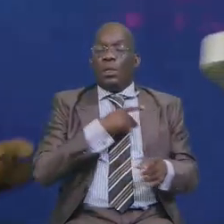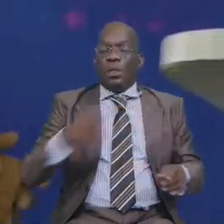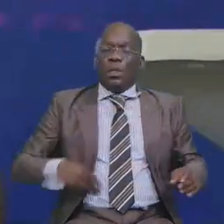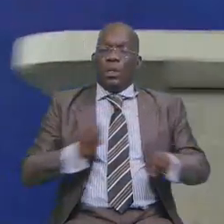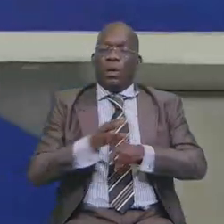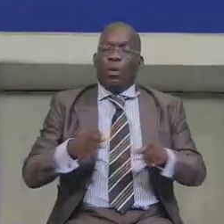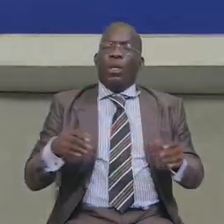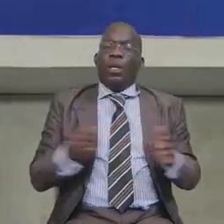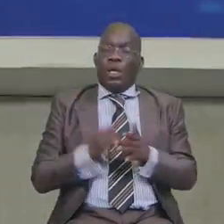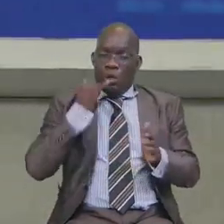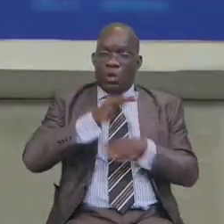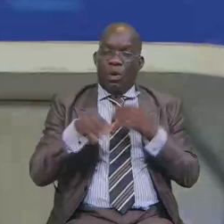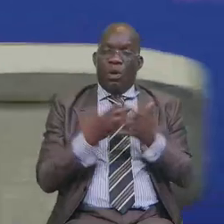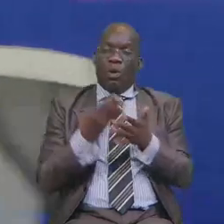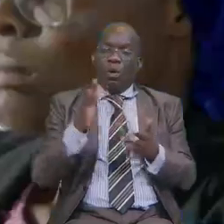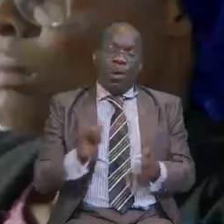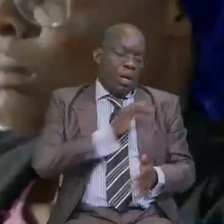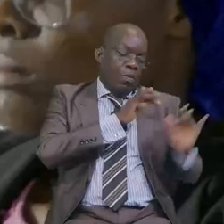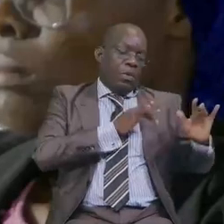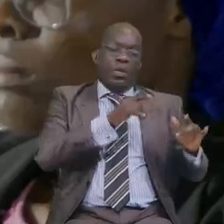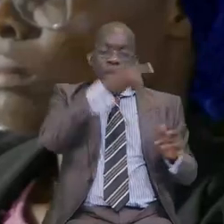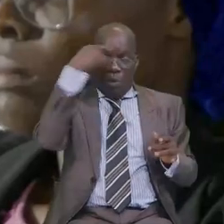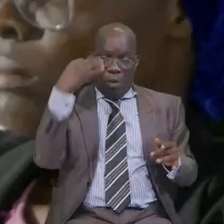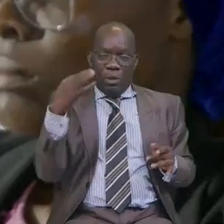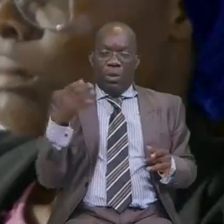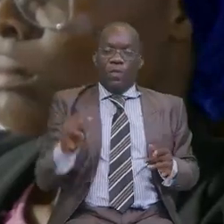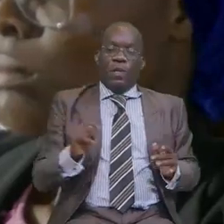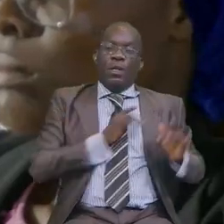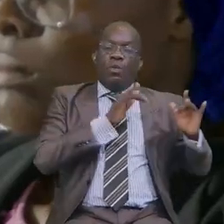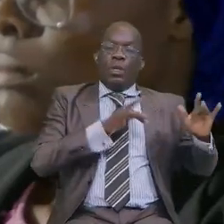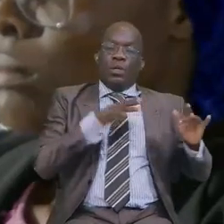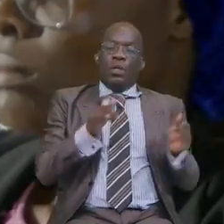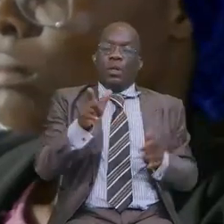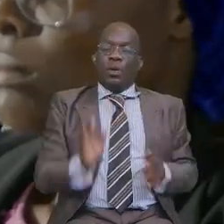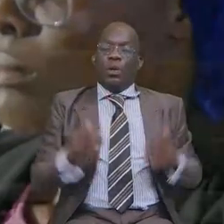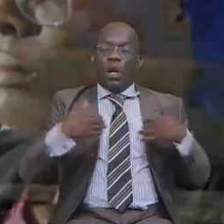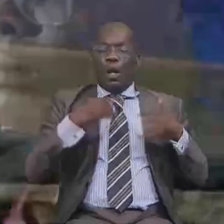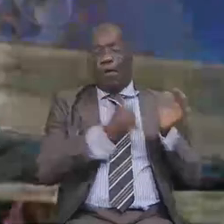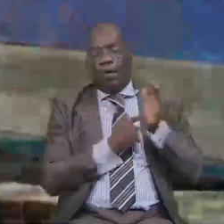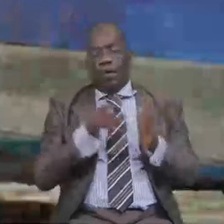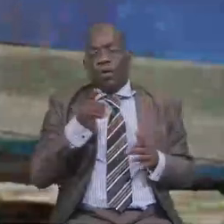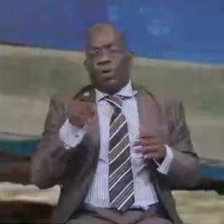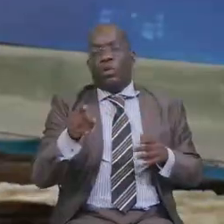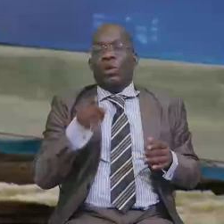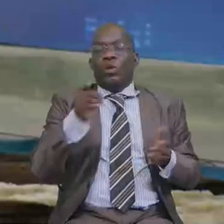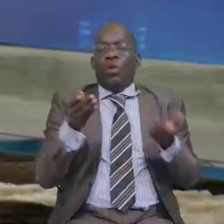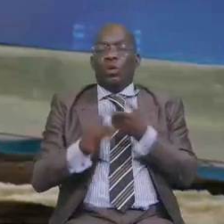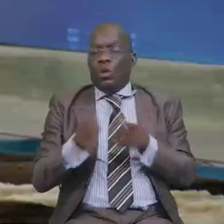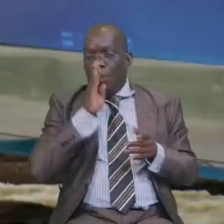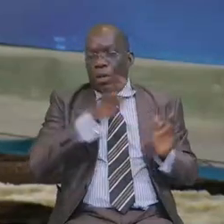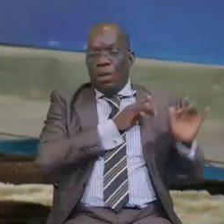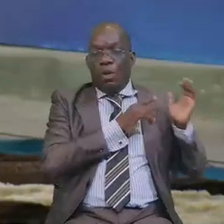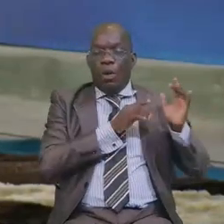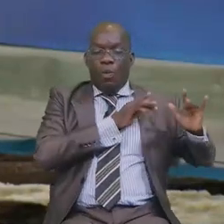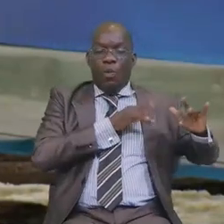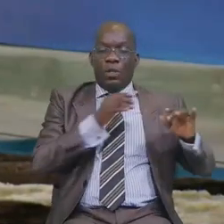miséricorde. Et à cause de la miséricorde que Dieu t'a manifestée, tu veux être miséricordieux envers tout le monde. Heureux les